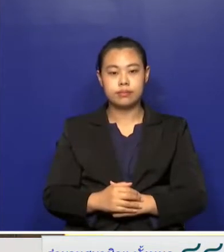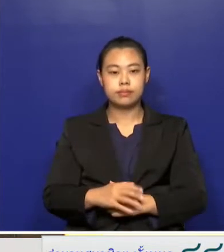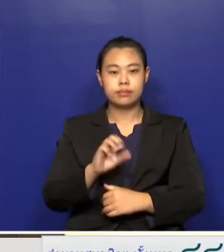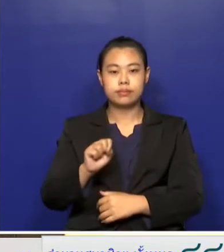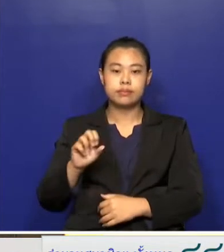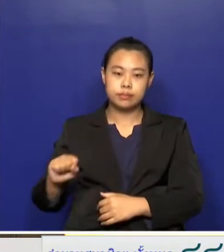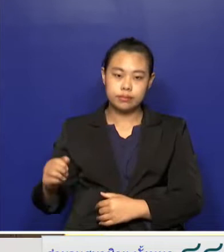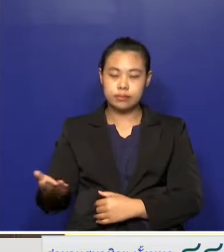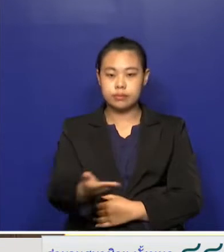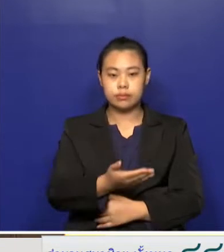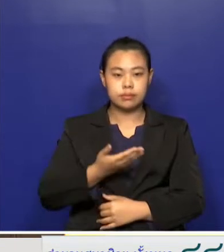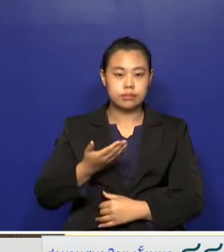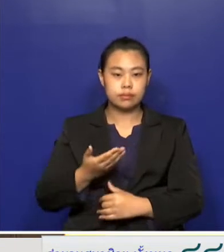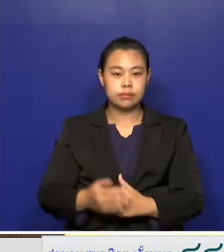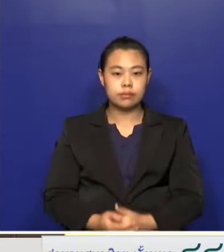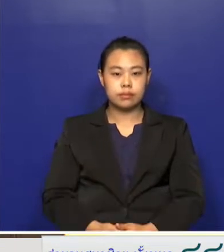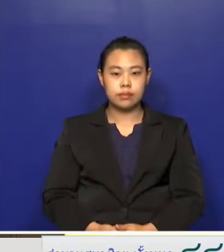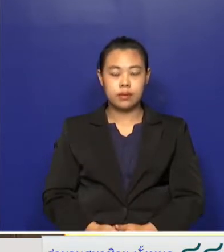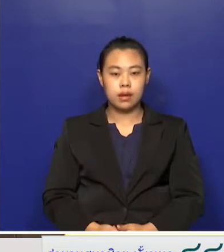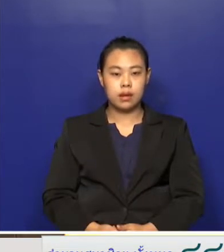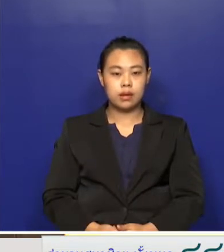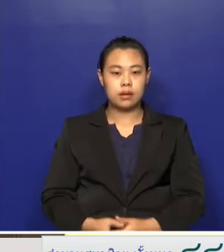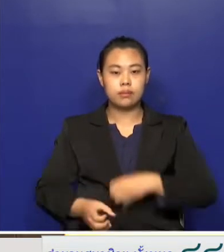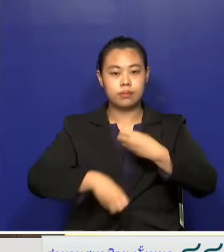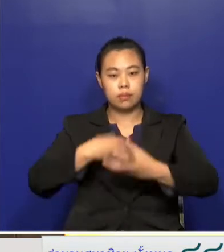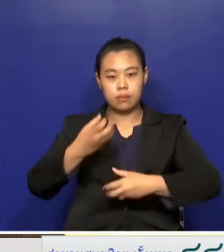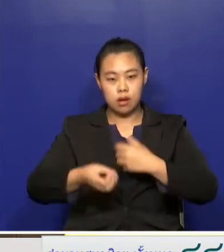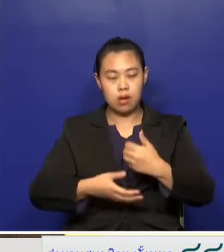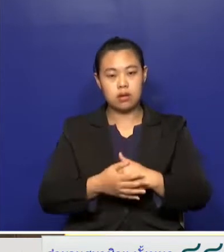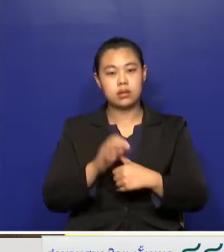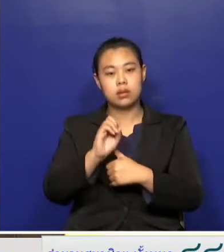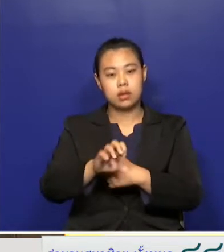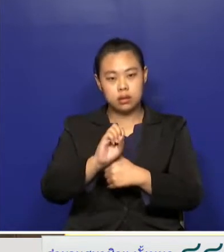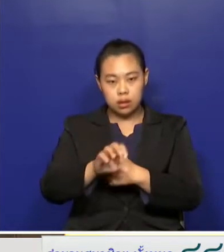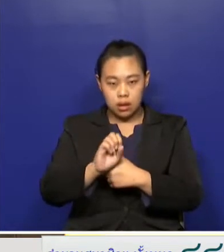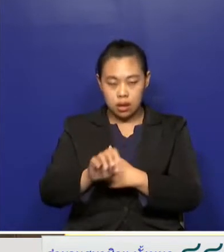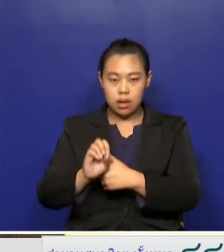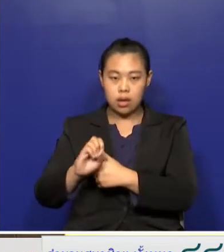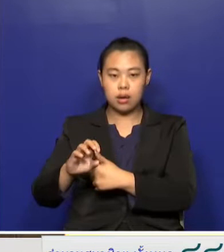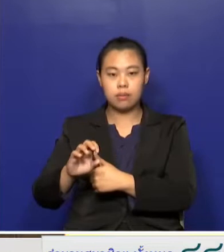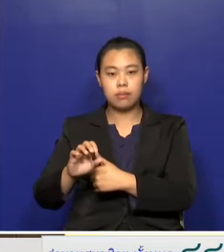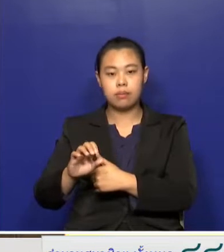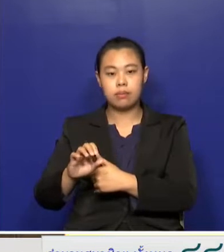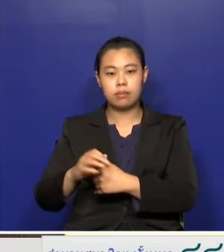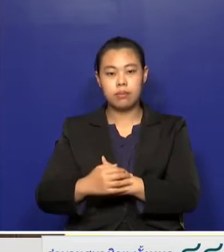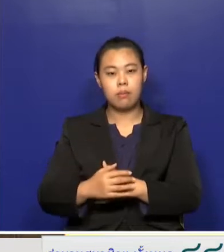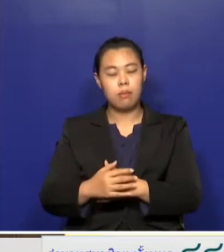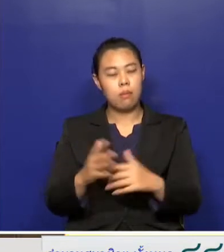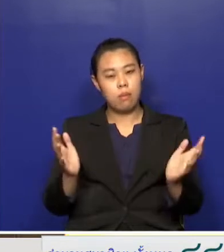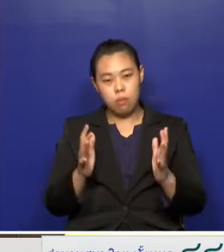ได้ให้ข้อเสนอแนะวิพากษ์วิจารณ์ไปต่างๆนานามากม